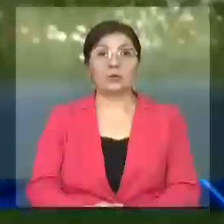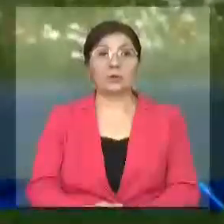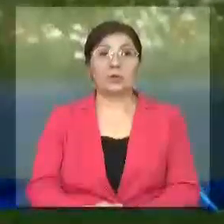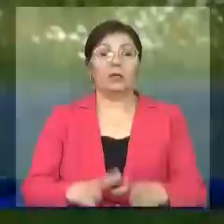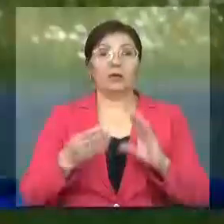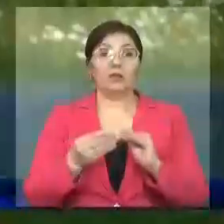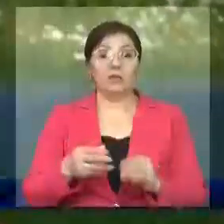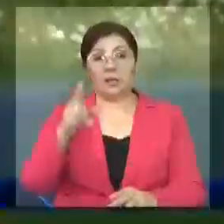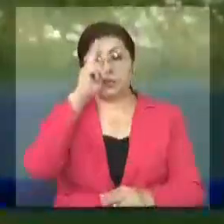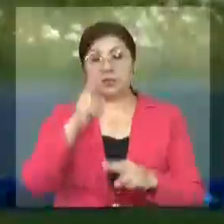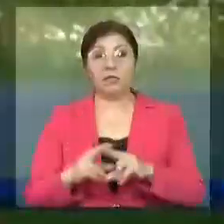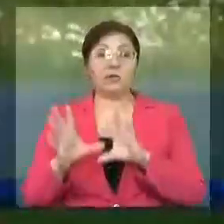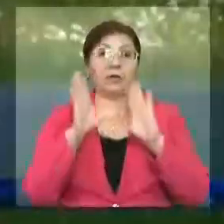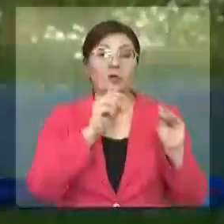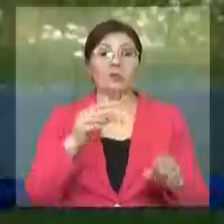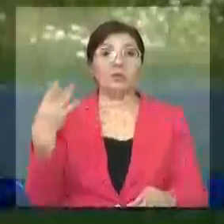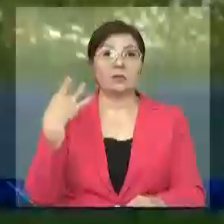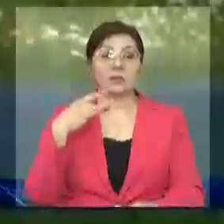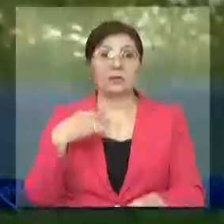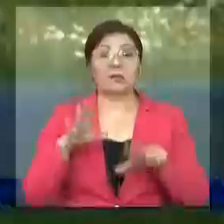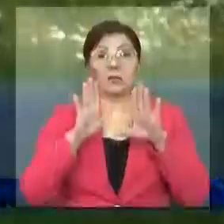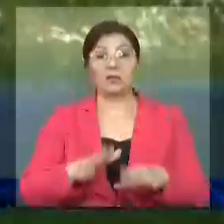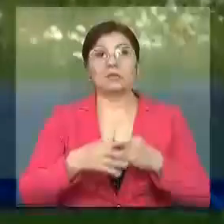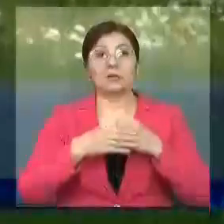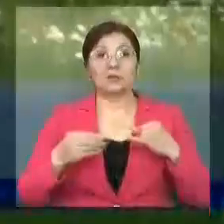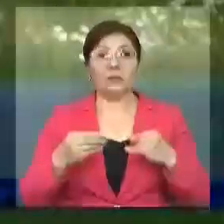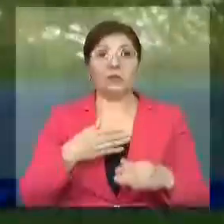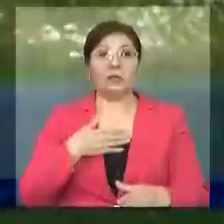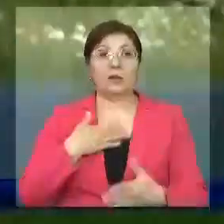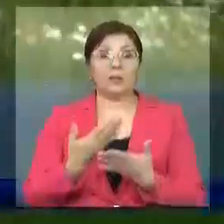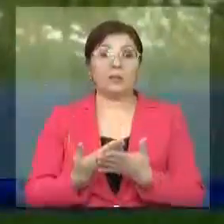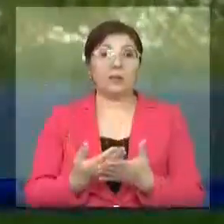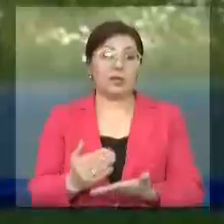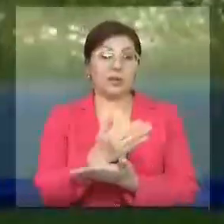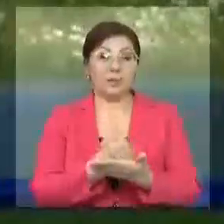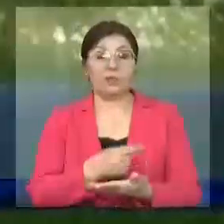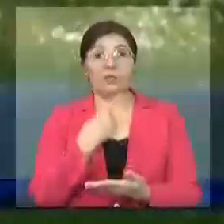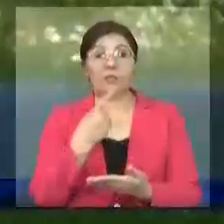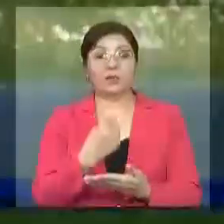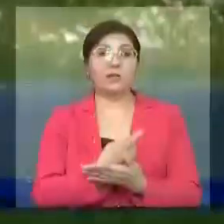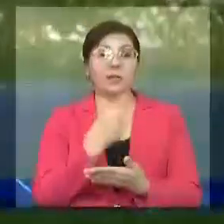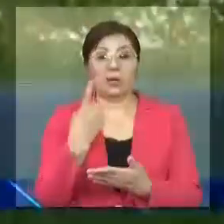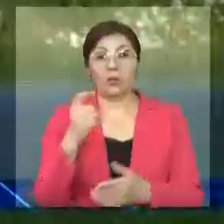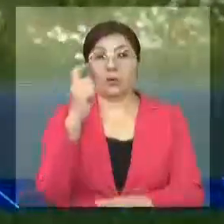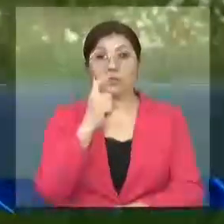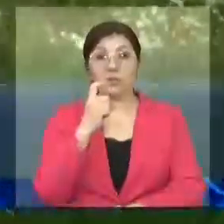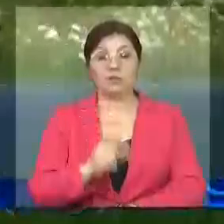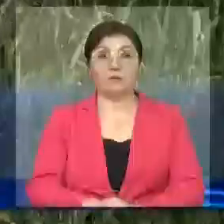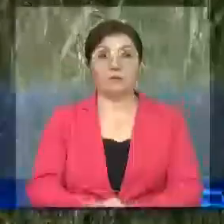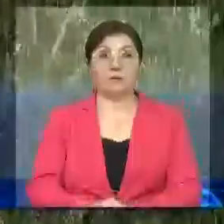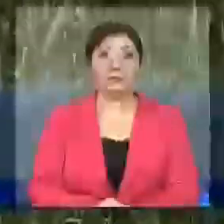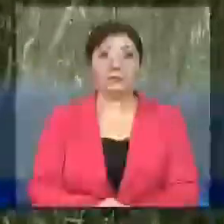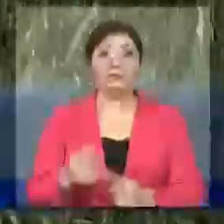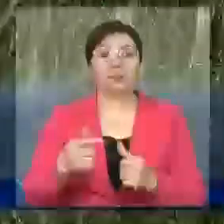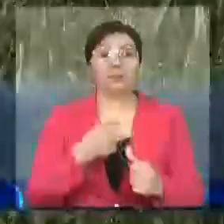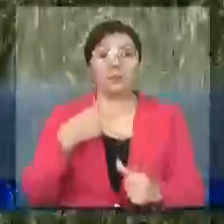дядька уехал в Германию, оставил землю, мы слияние двух хозяйств сделали, осталось одно хозяйство,